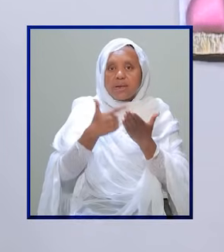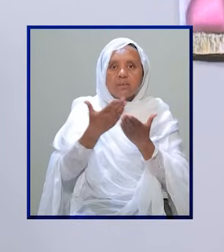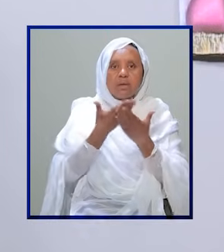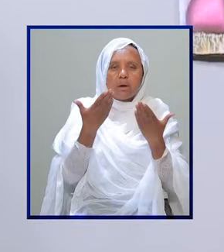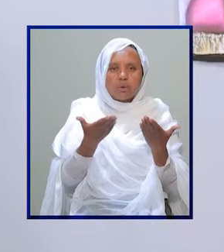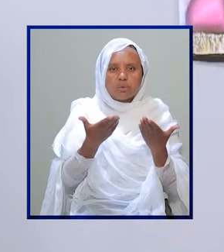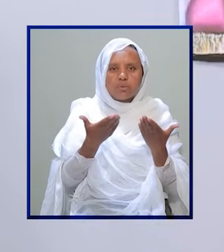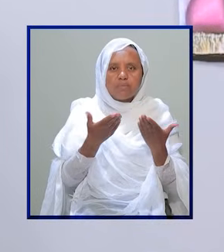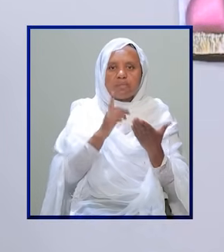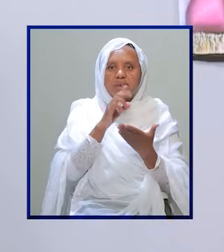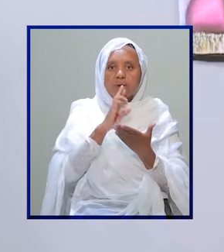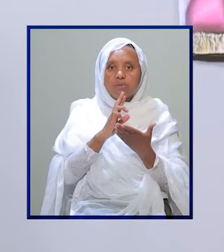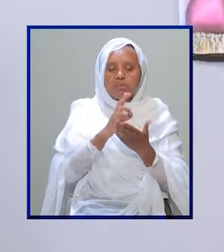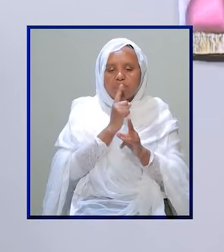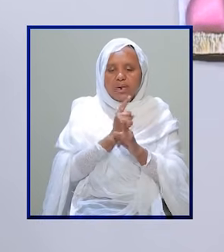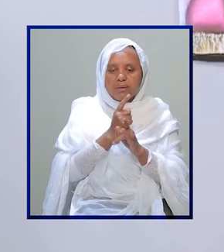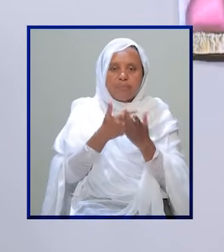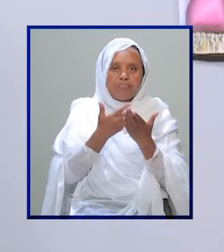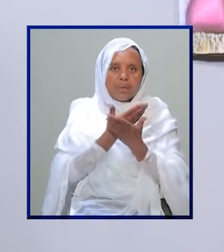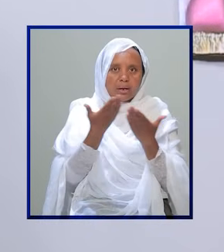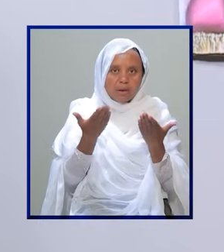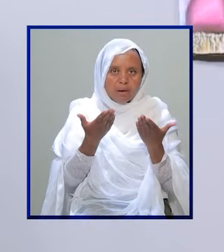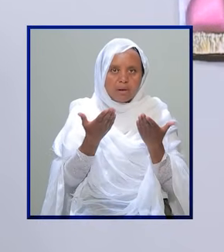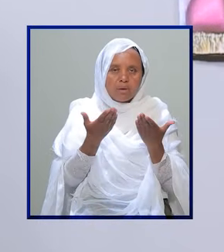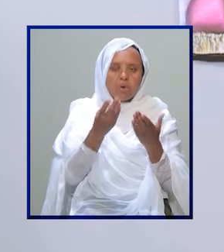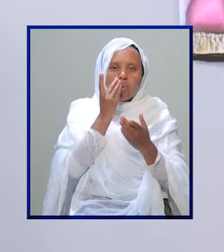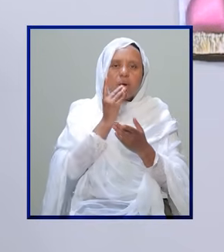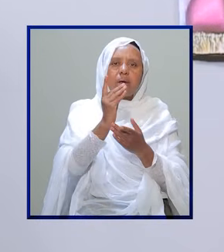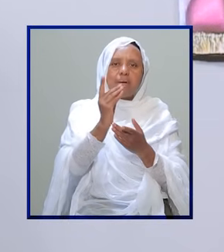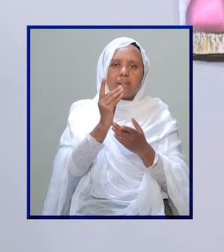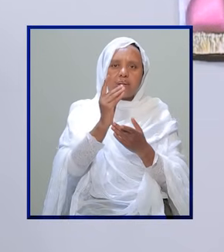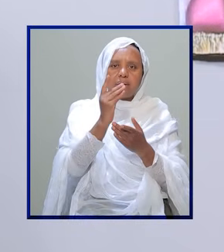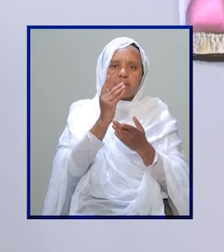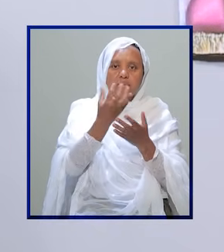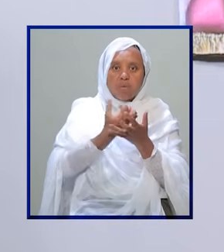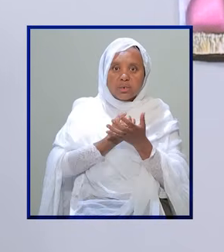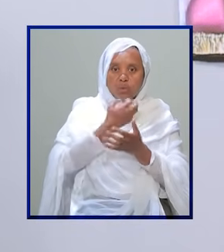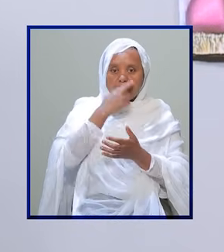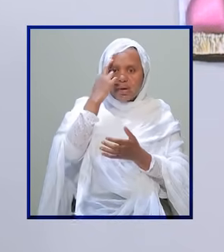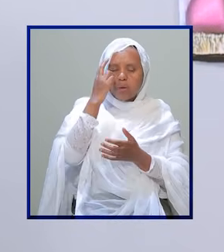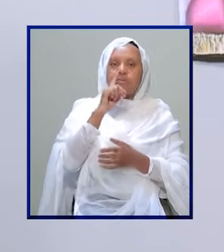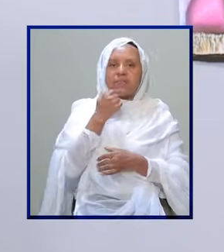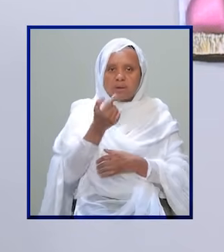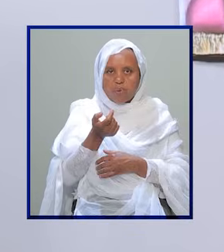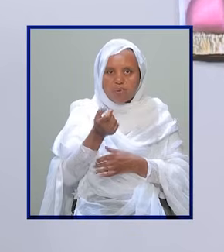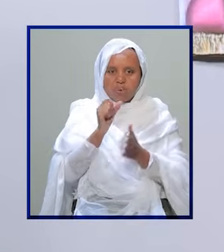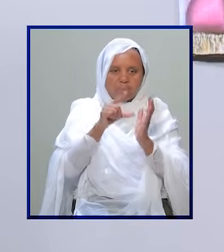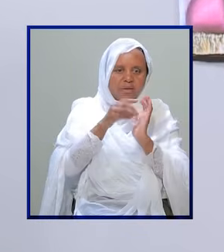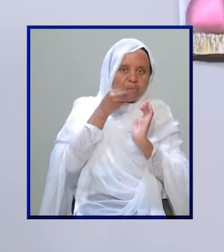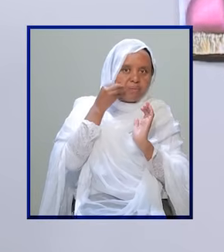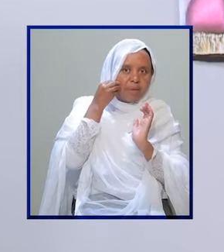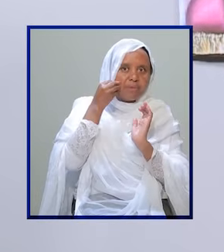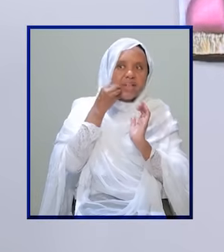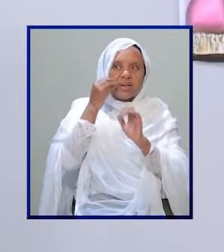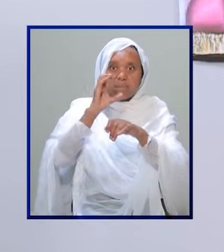ነገሮች እንግዲህ ምንድን ናቸው? በእርግጥ ይህንን ወደ ቤት የሚወሰደው ምክንያቱ ምንድን ነው? ለምሳሌ